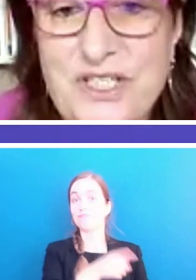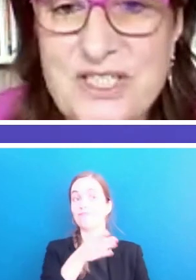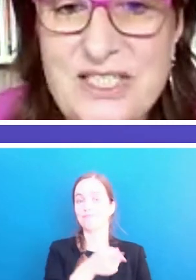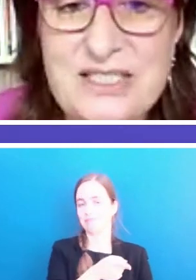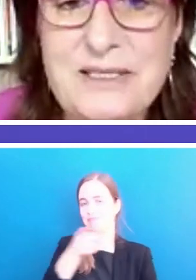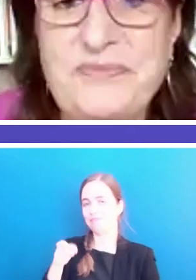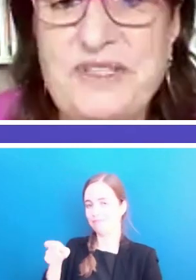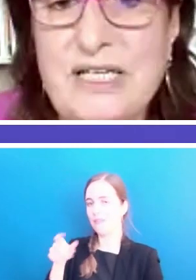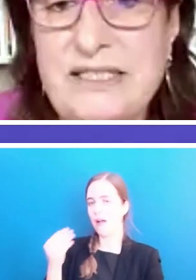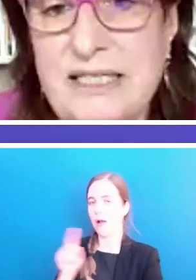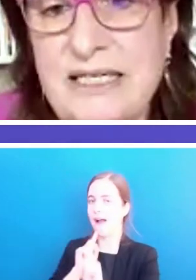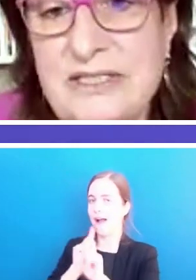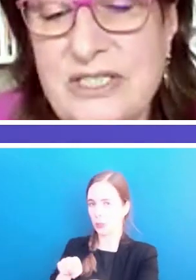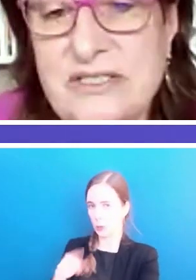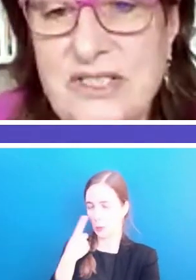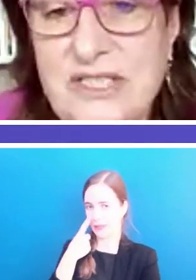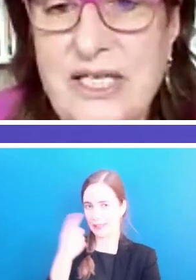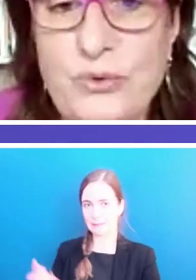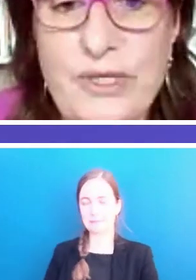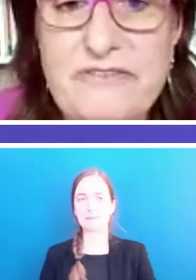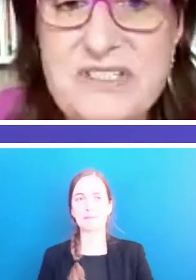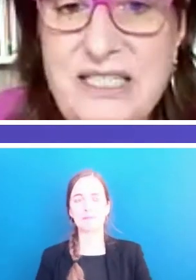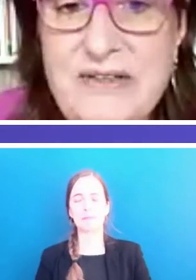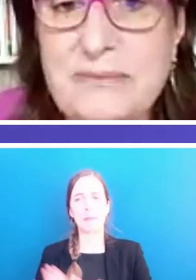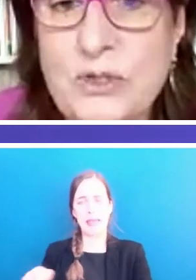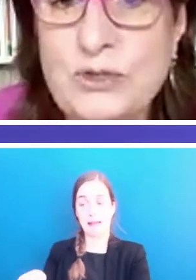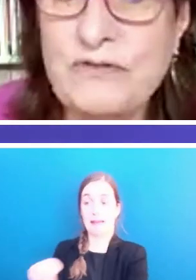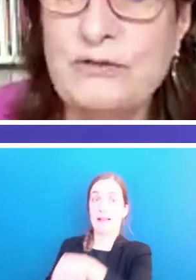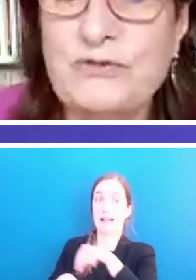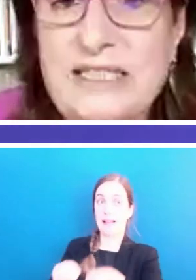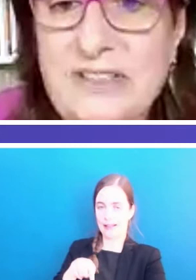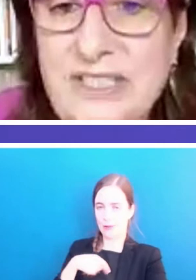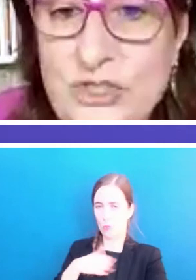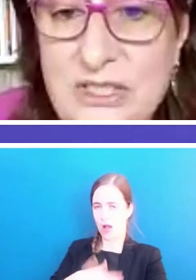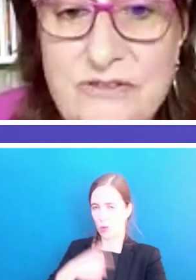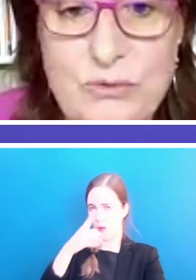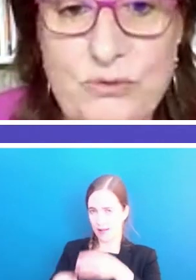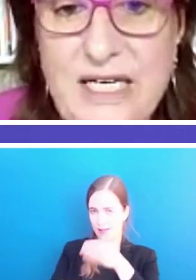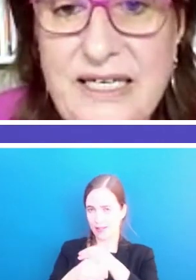لأنك أثرت مواضيع هامة. أولا نادجة سأقرأ،